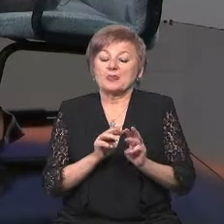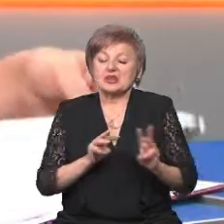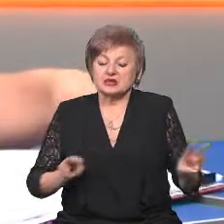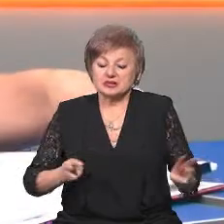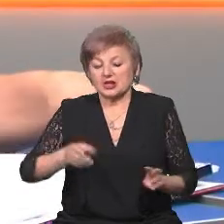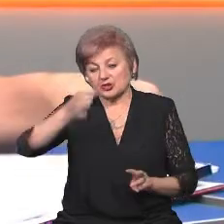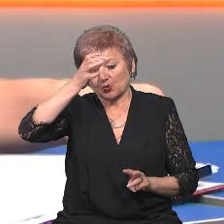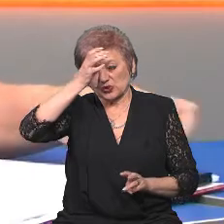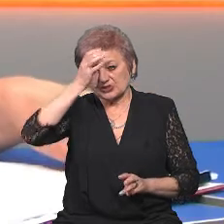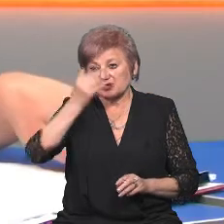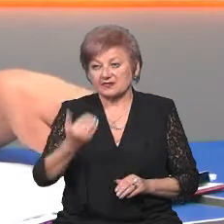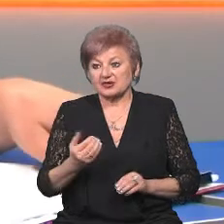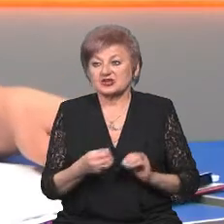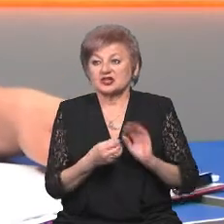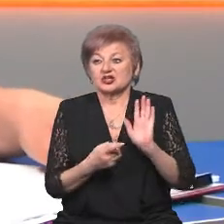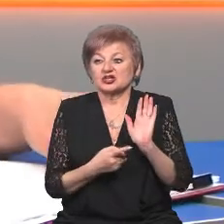науки від